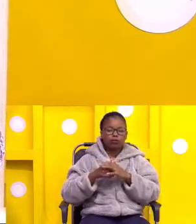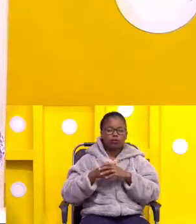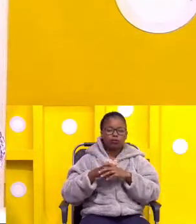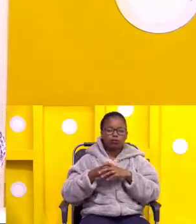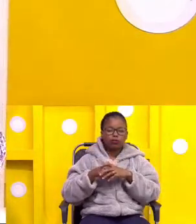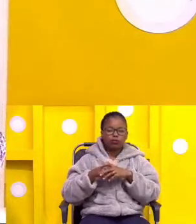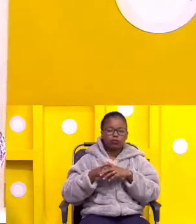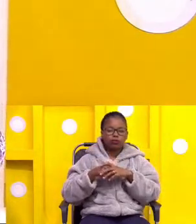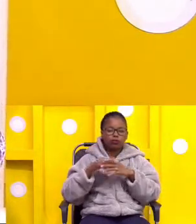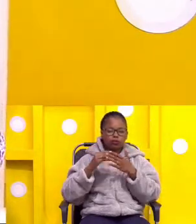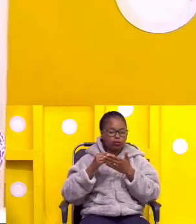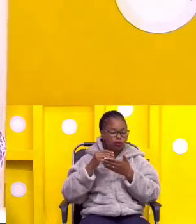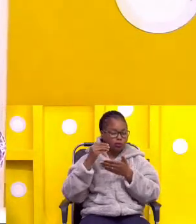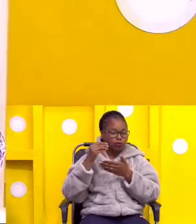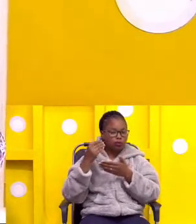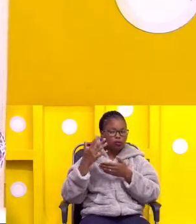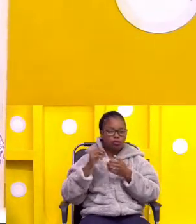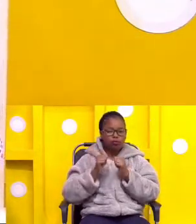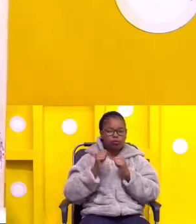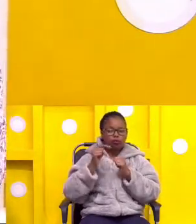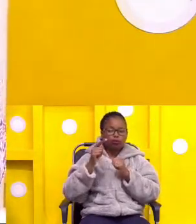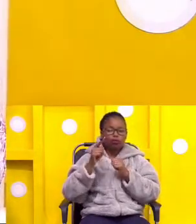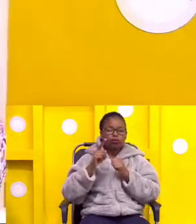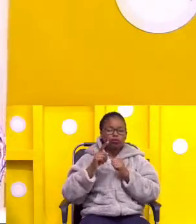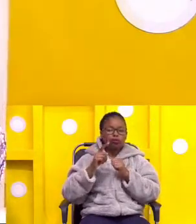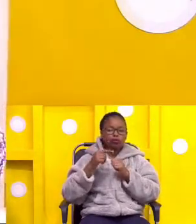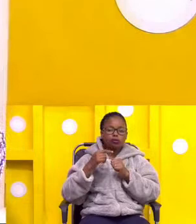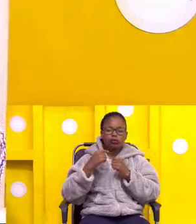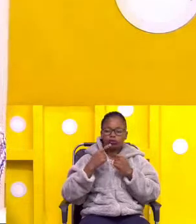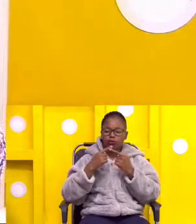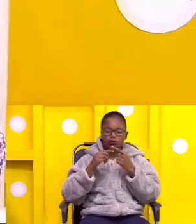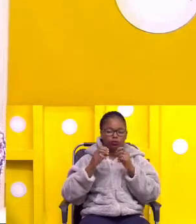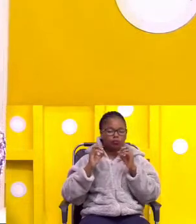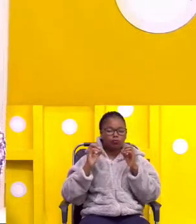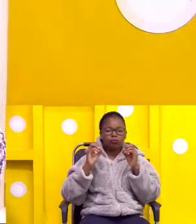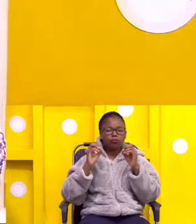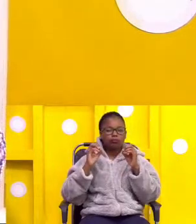Nimesoma kitu na wewe. Sio geagi.